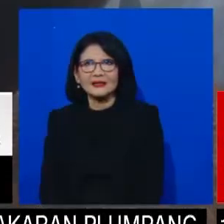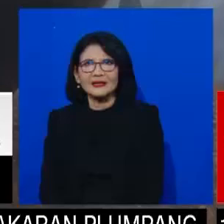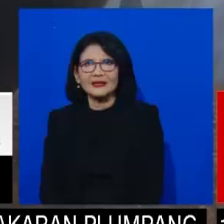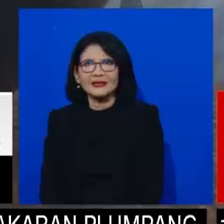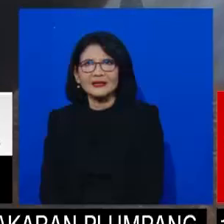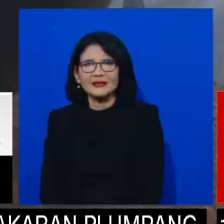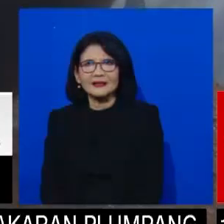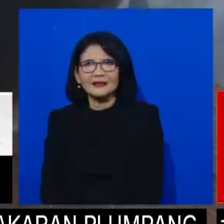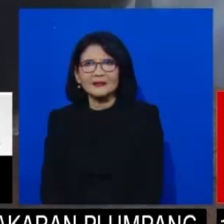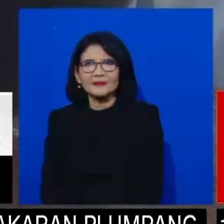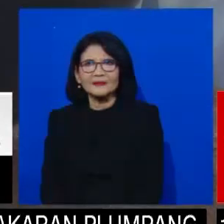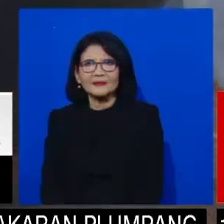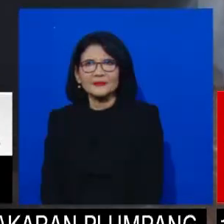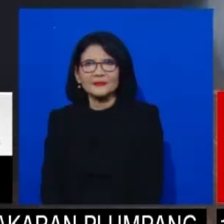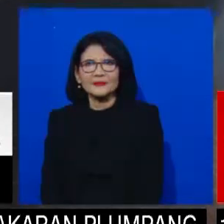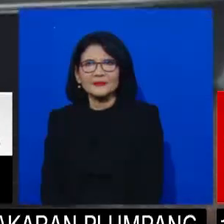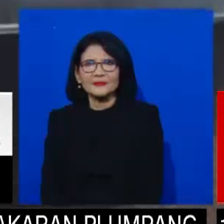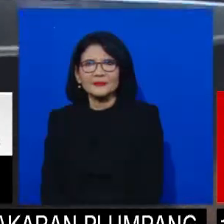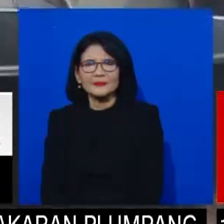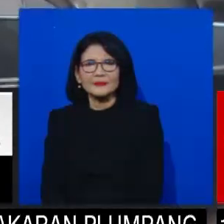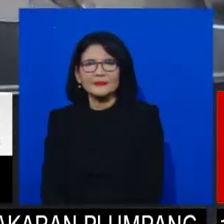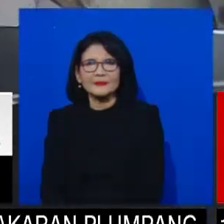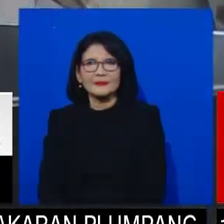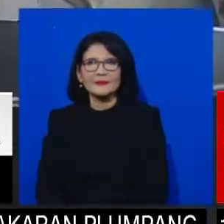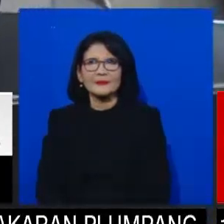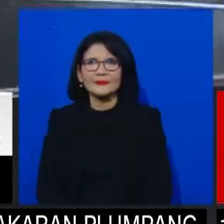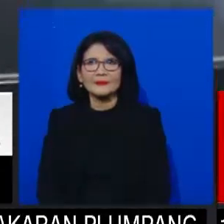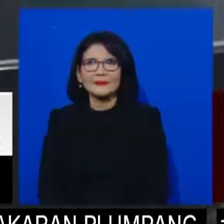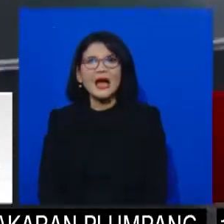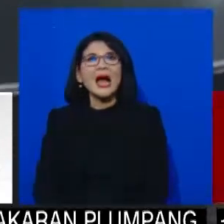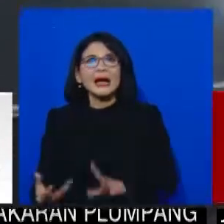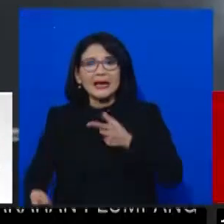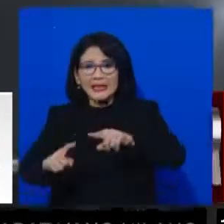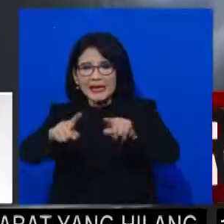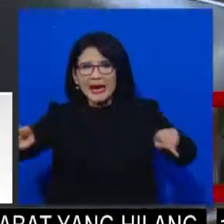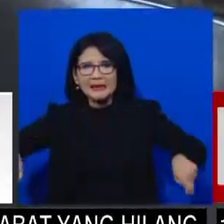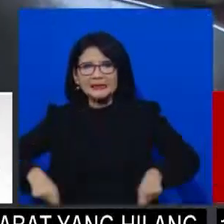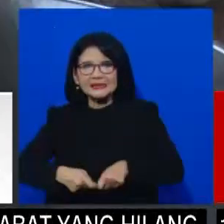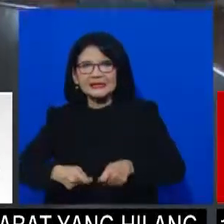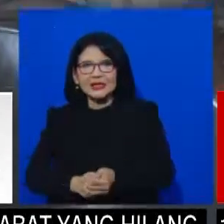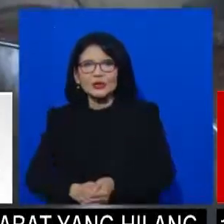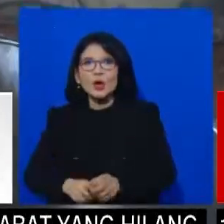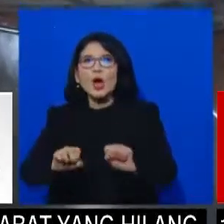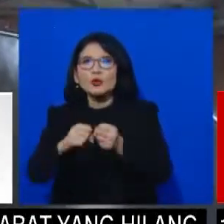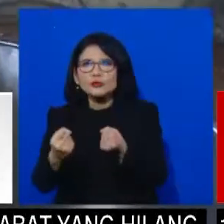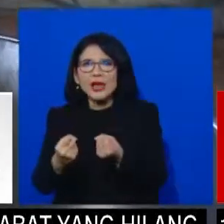Pernah kadang-kadang gini nih. Pas ininya nih, sobek. Akhirnya diapain tuh? Ya jelas. Oh bisa?